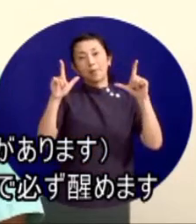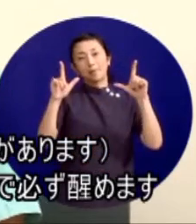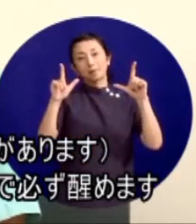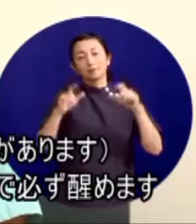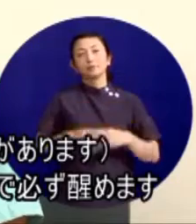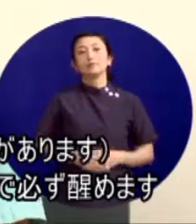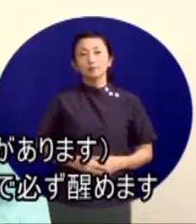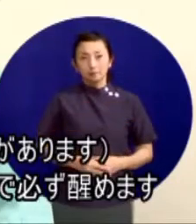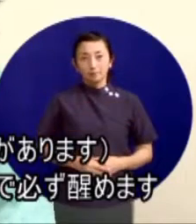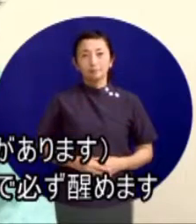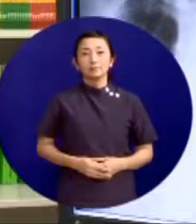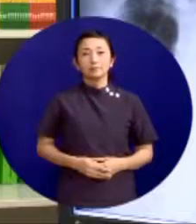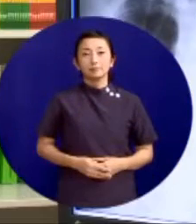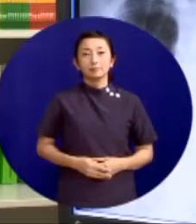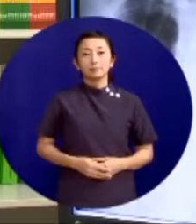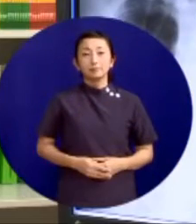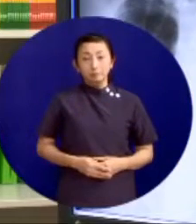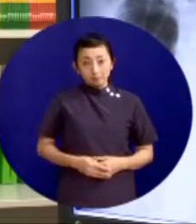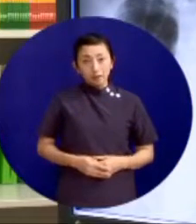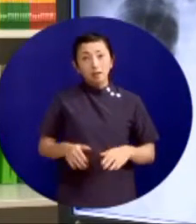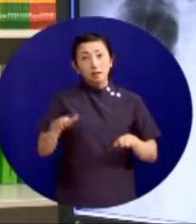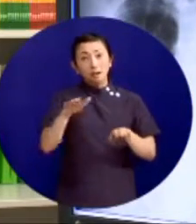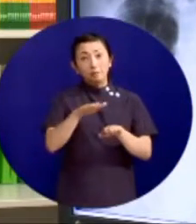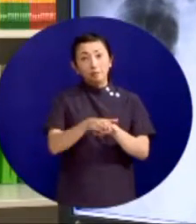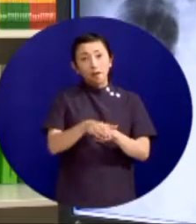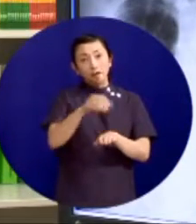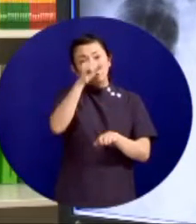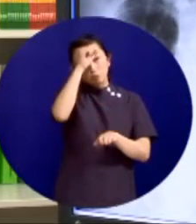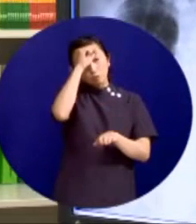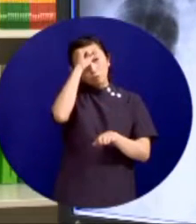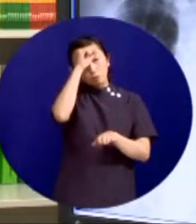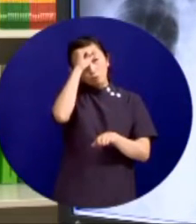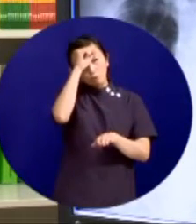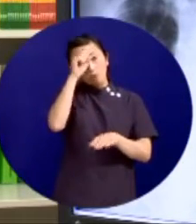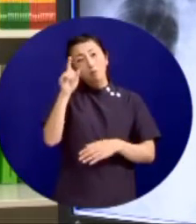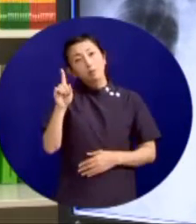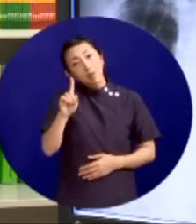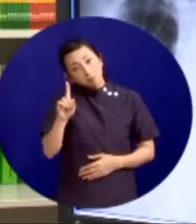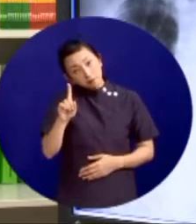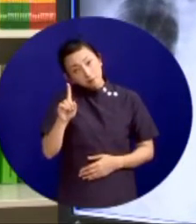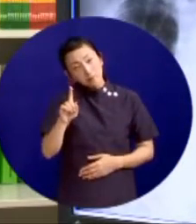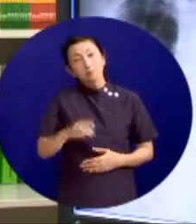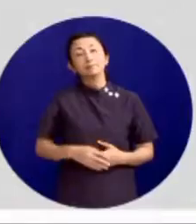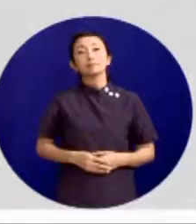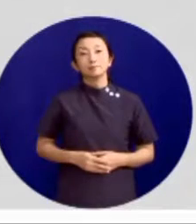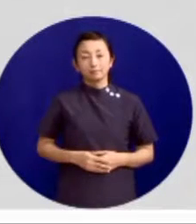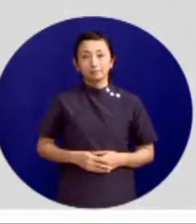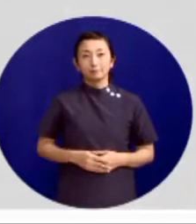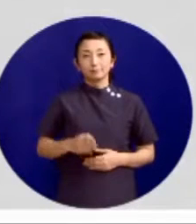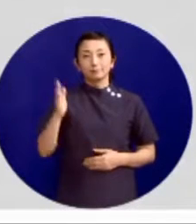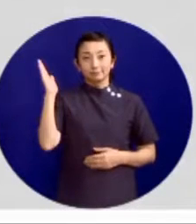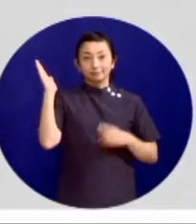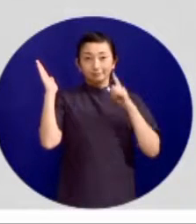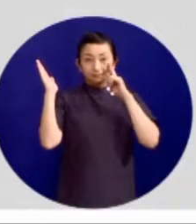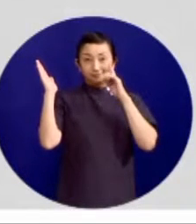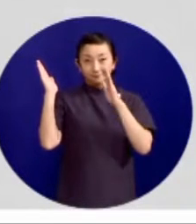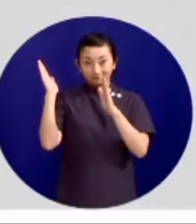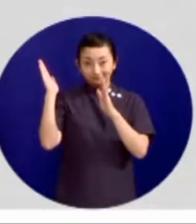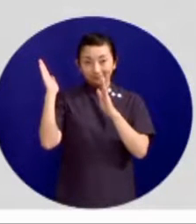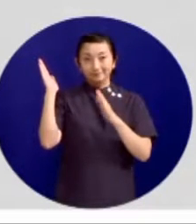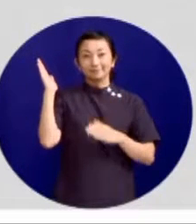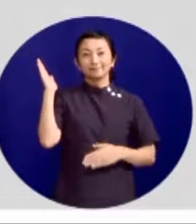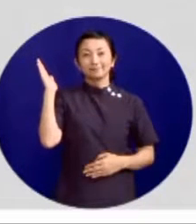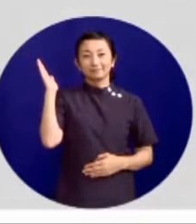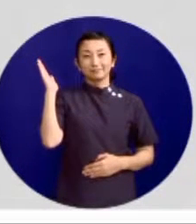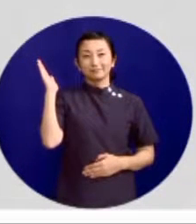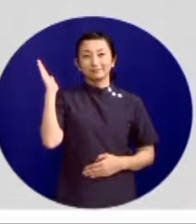ようになります。 全身麻酔の合併症というのはどういうものがありますか？ はい、合併症、偶発症